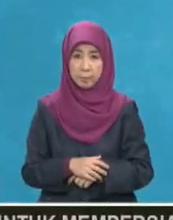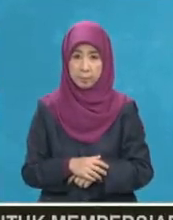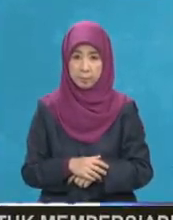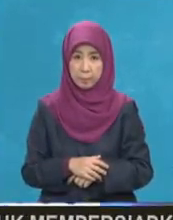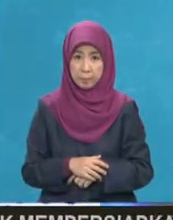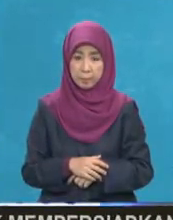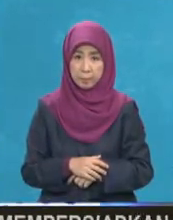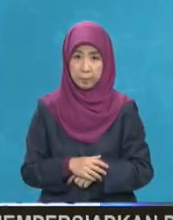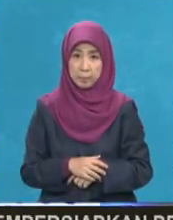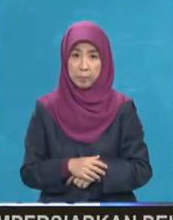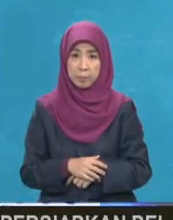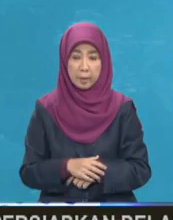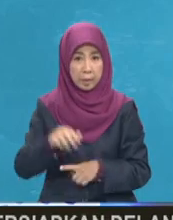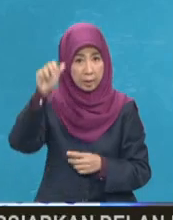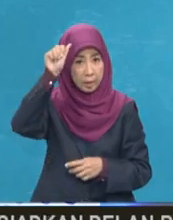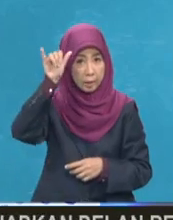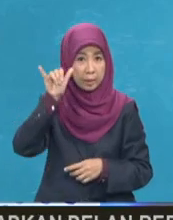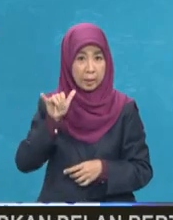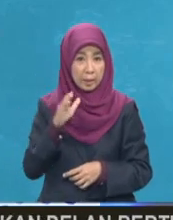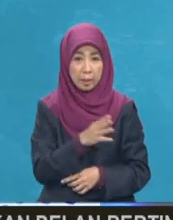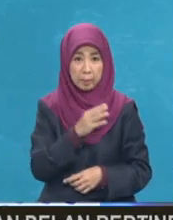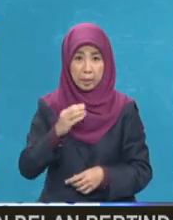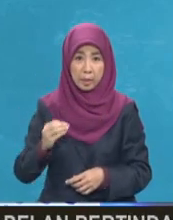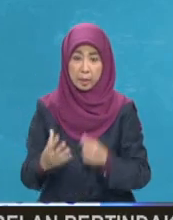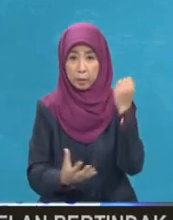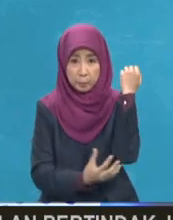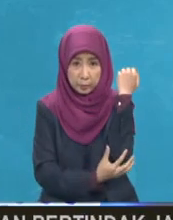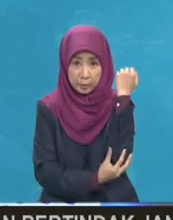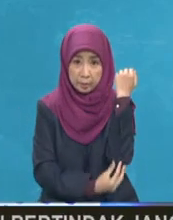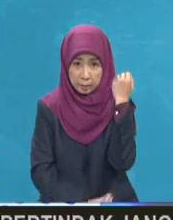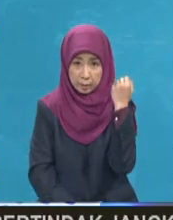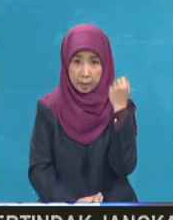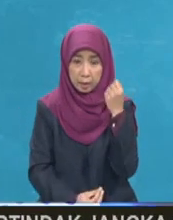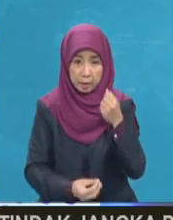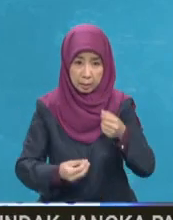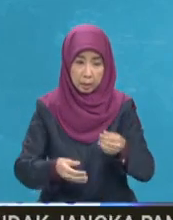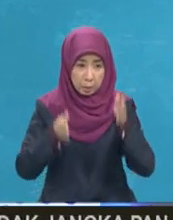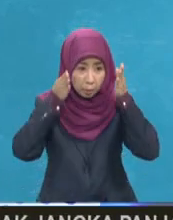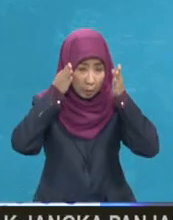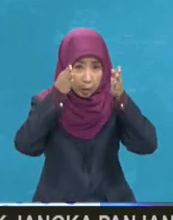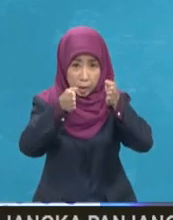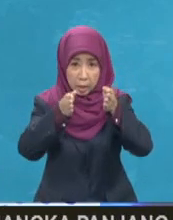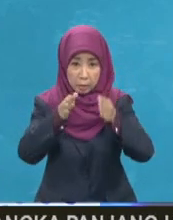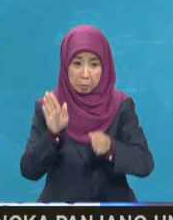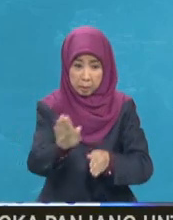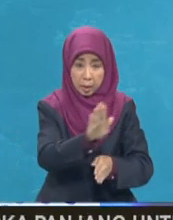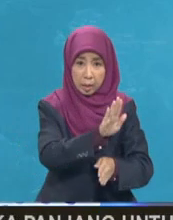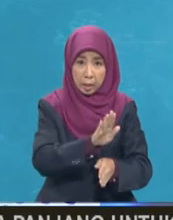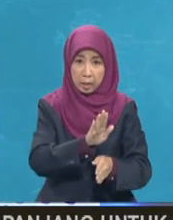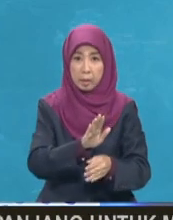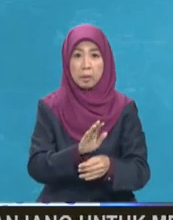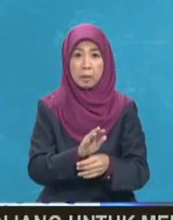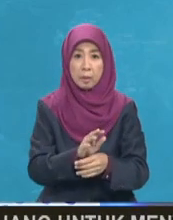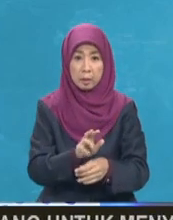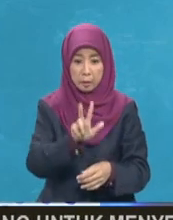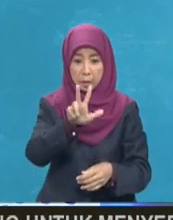the lounge Hai anak-anak yatim dan mereka yang kurang berkemampuan terus mendapat perhatian dari pelbagai pihak sehubungan